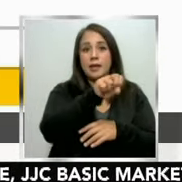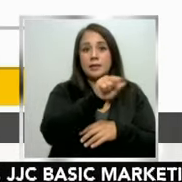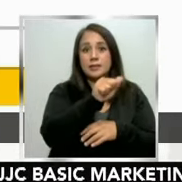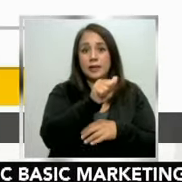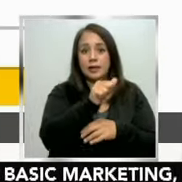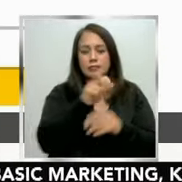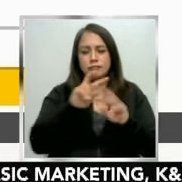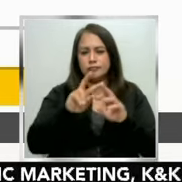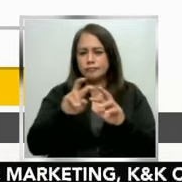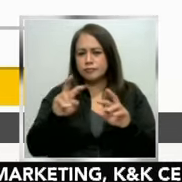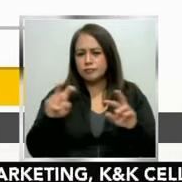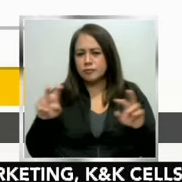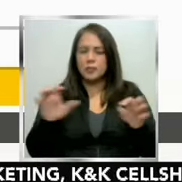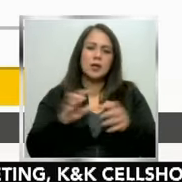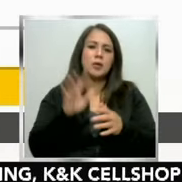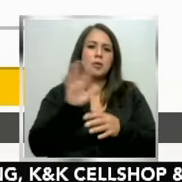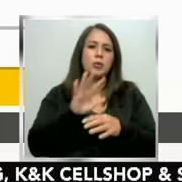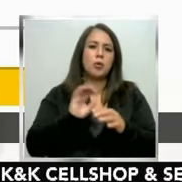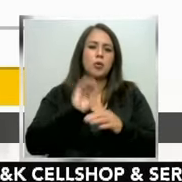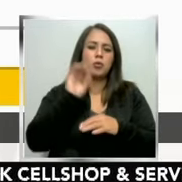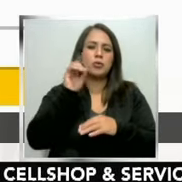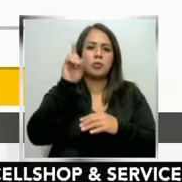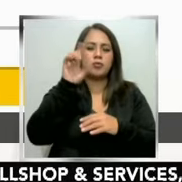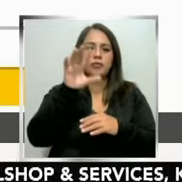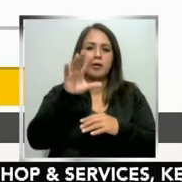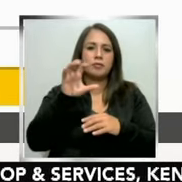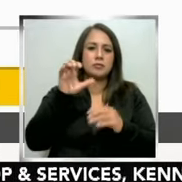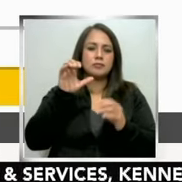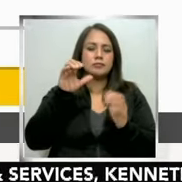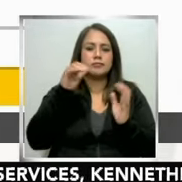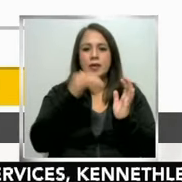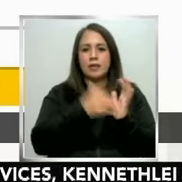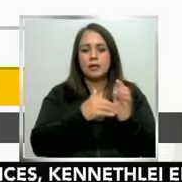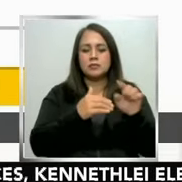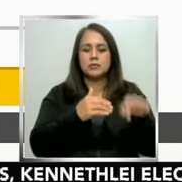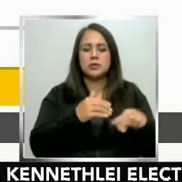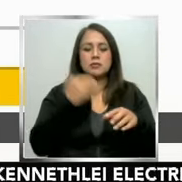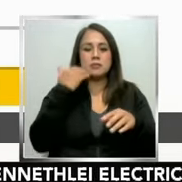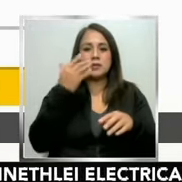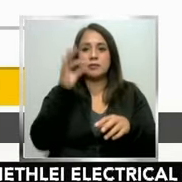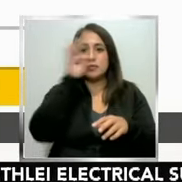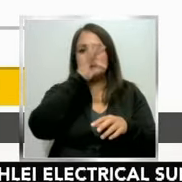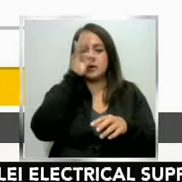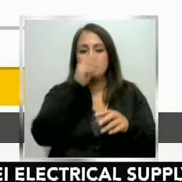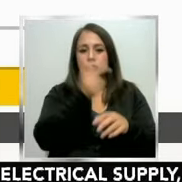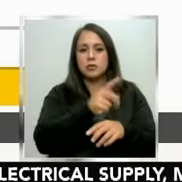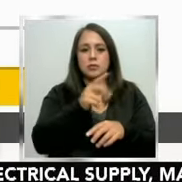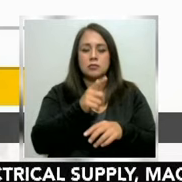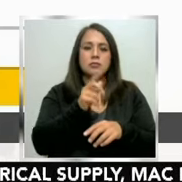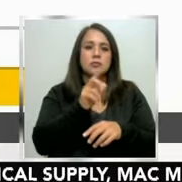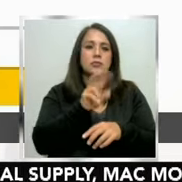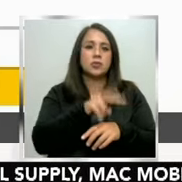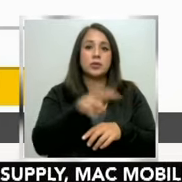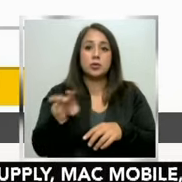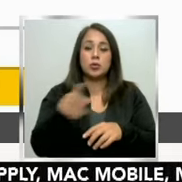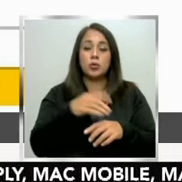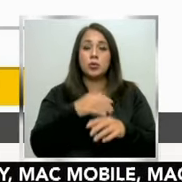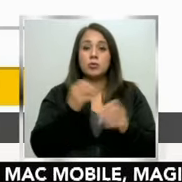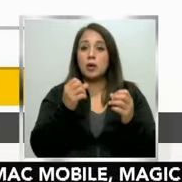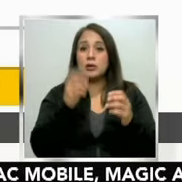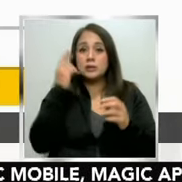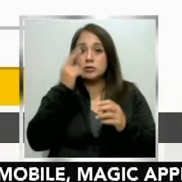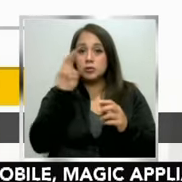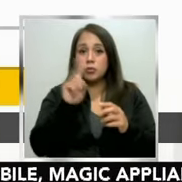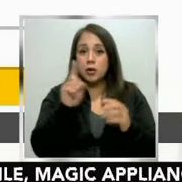sa lampas kalahating milyong namatay ng mga Pilipino noong 2022, pang-13 pinakamaraming namatay sa aksidente sa